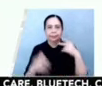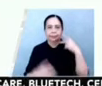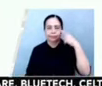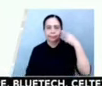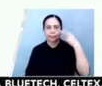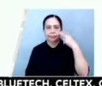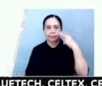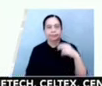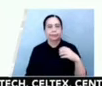Regional TV